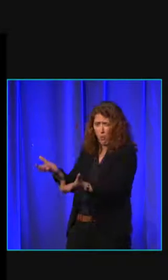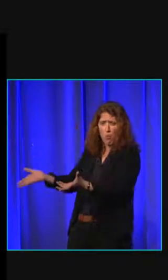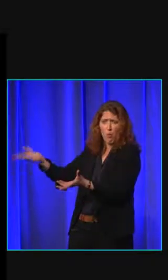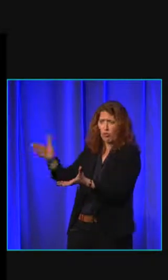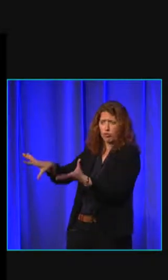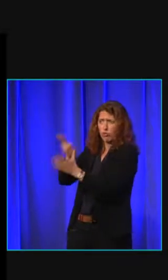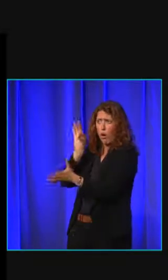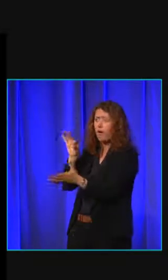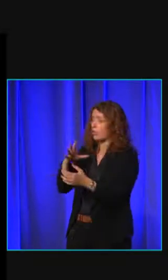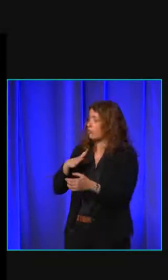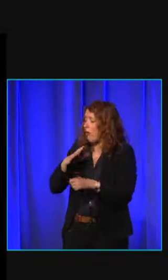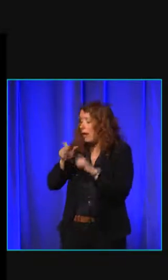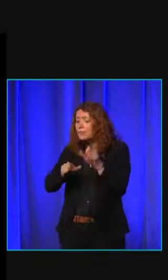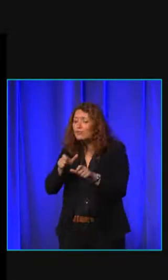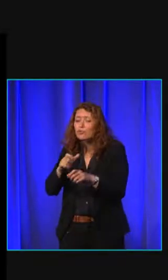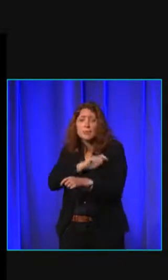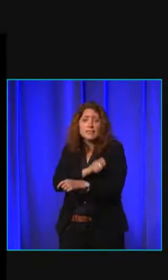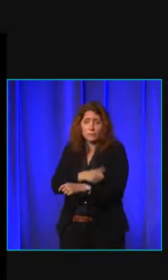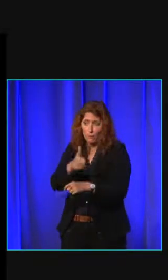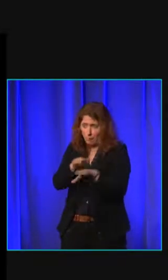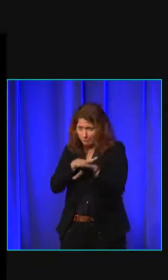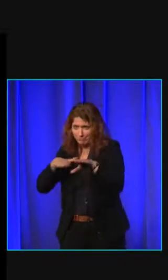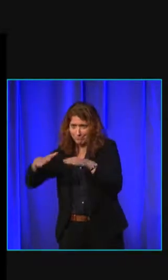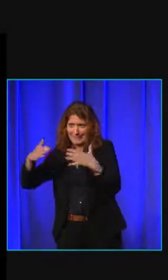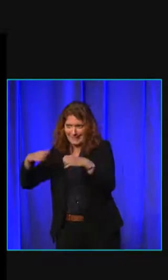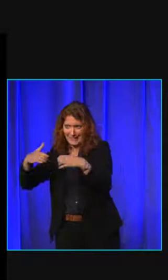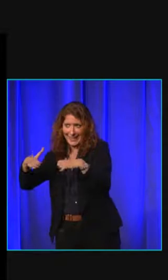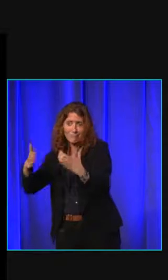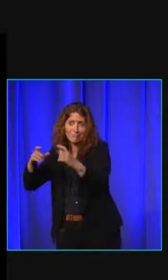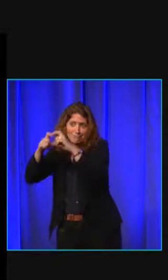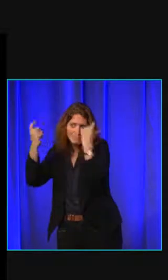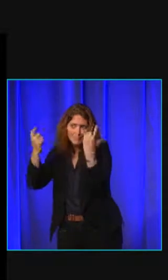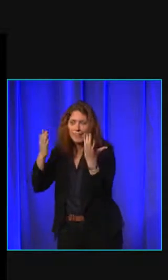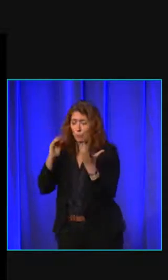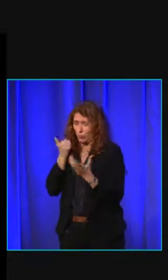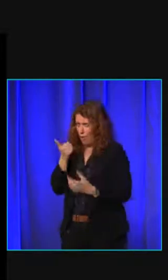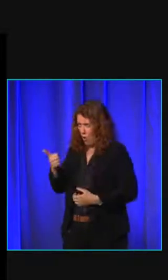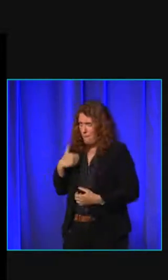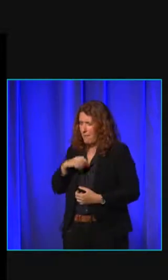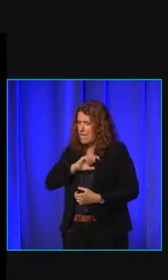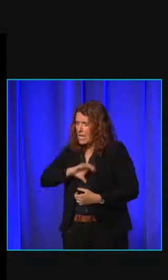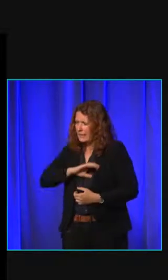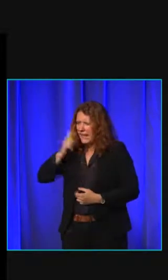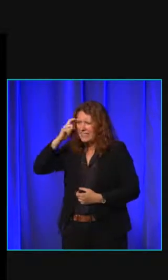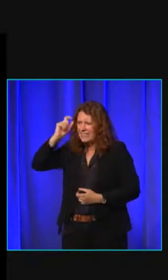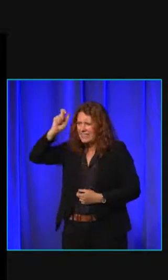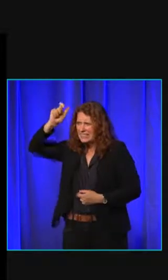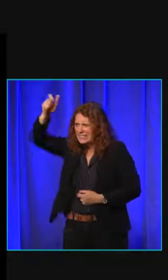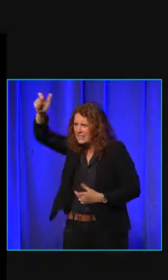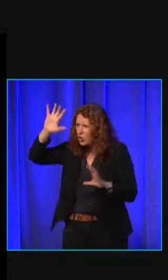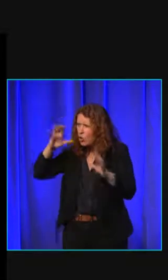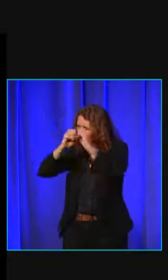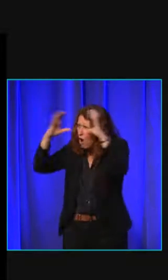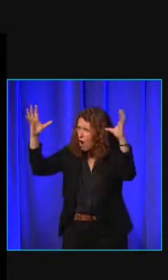sportifs de haut niveau qui sont kinés. Alors, comme ils sont kinés, ils mettent un point d'honneur à imaginer le processus physiologique. Par exemple, sur